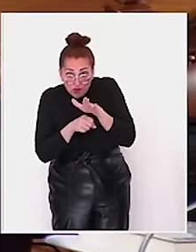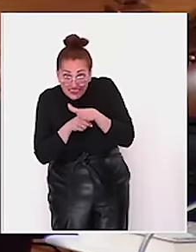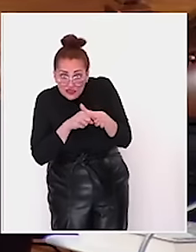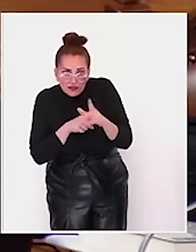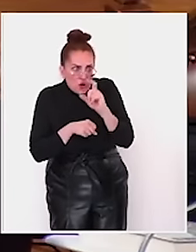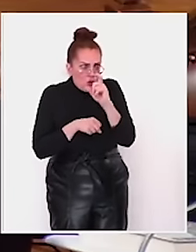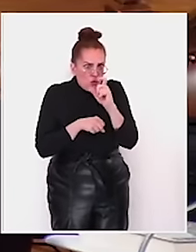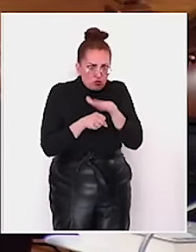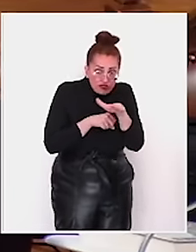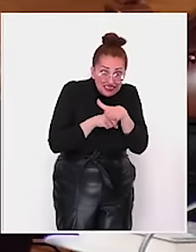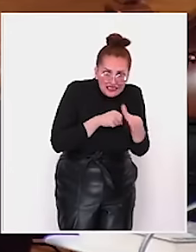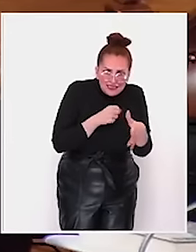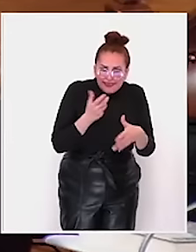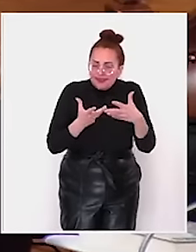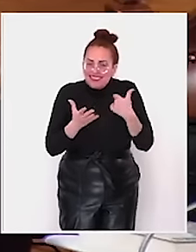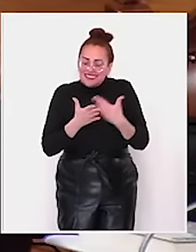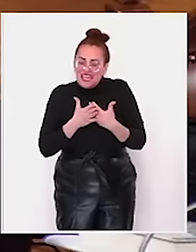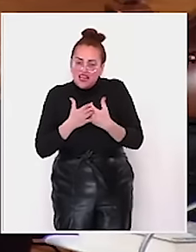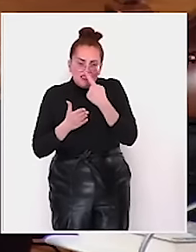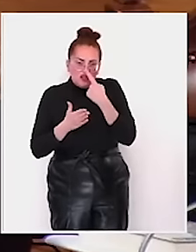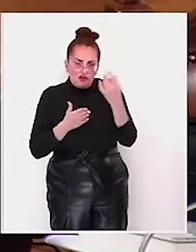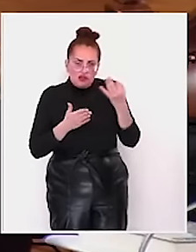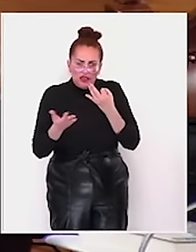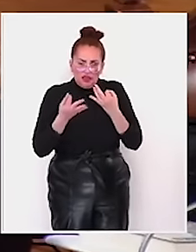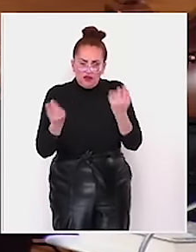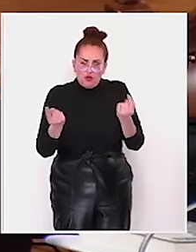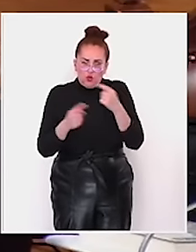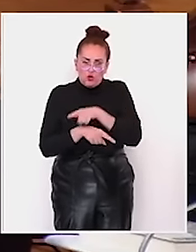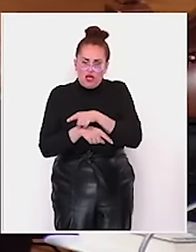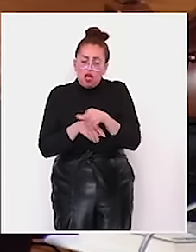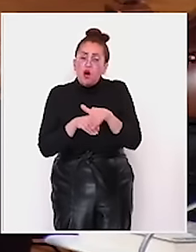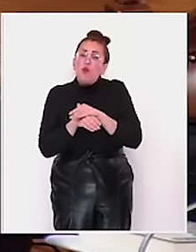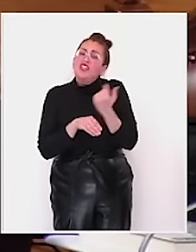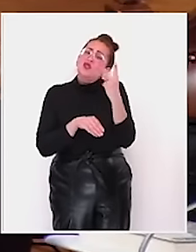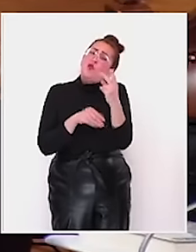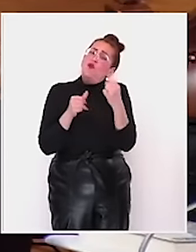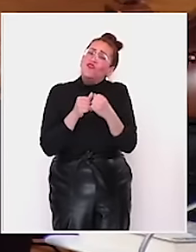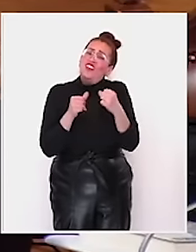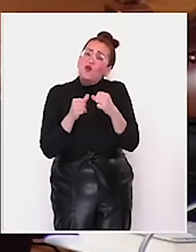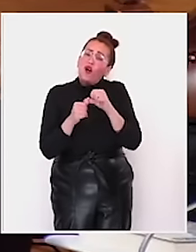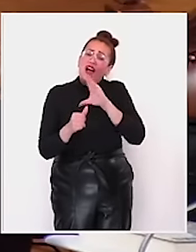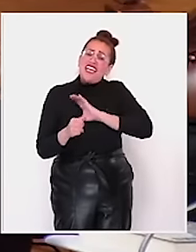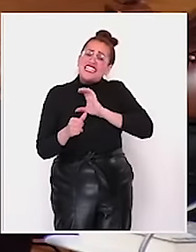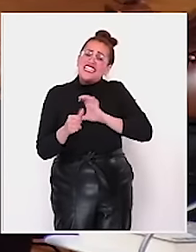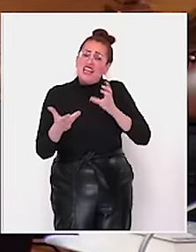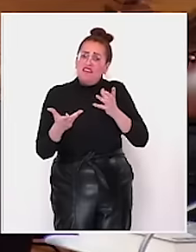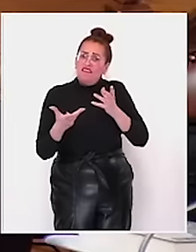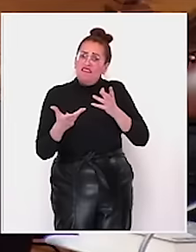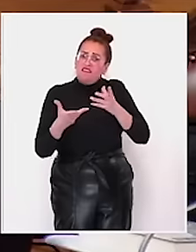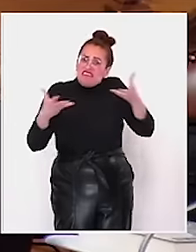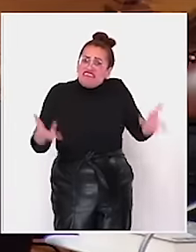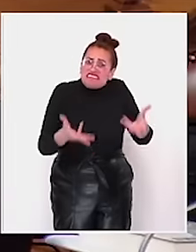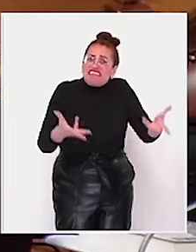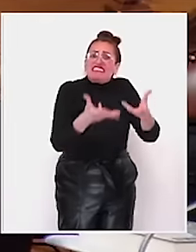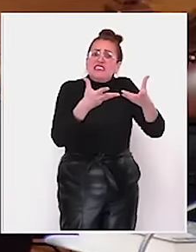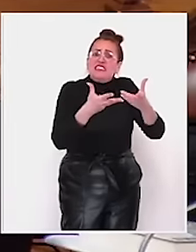ou alimentaire. Et voilà, donc il y a une contradiction, à notre avis, entre une politique qui vise à accroître ces politiques de métropolisation, et en même